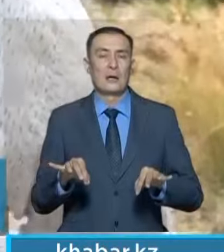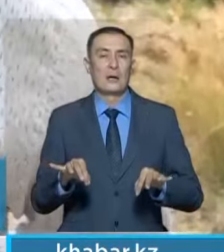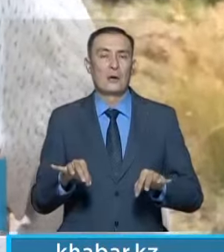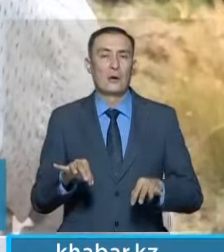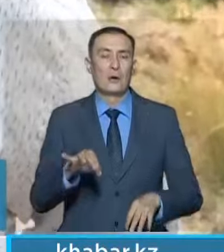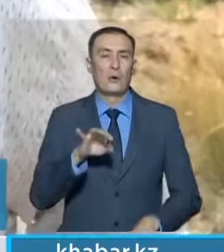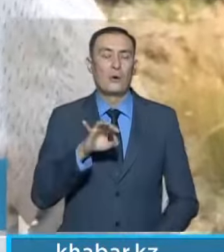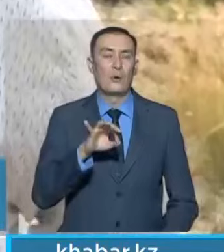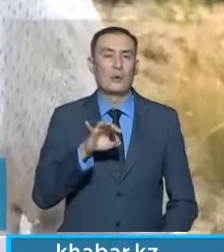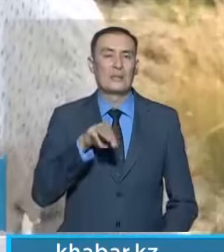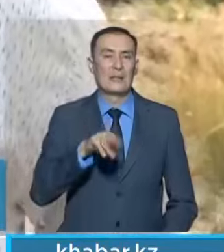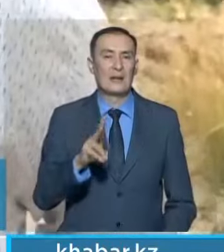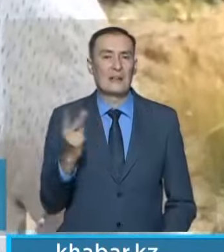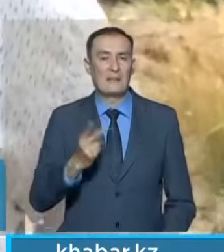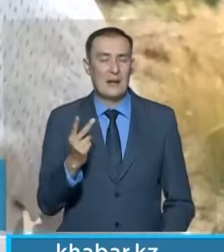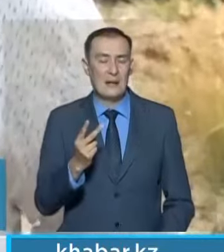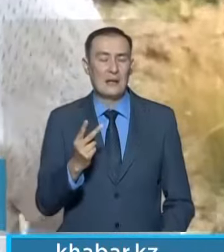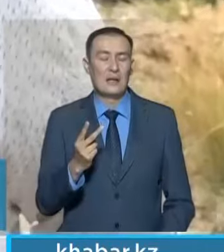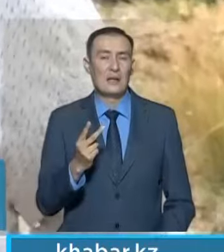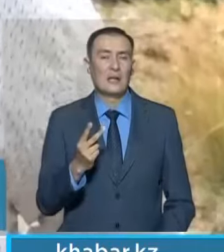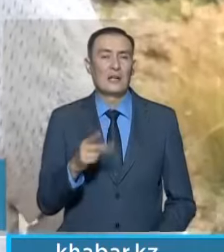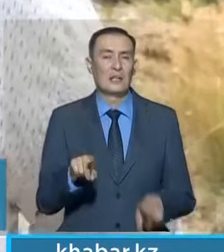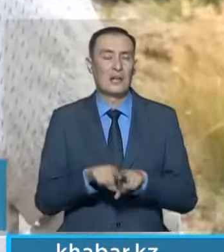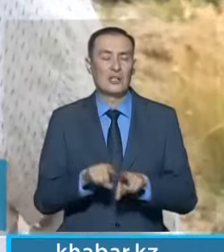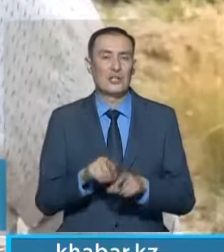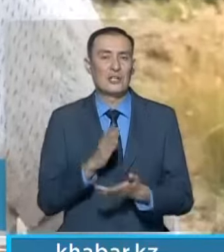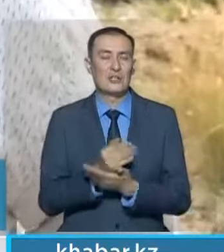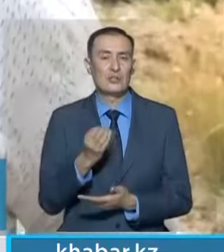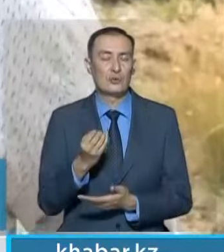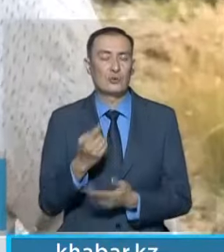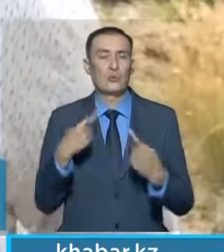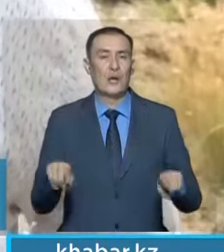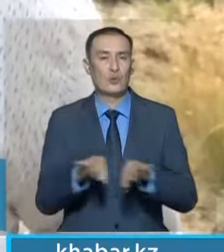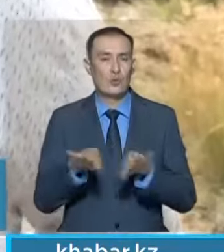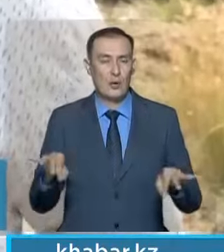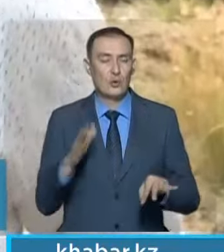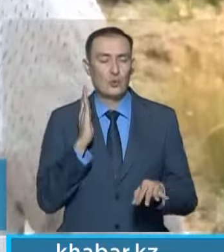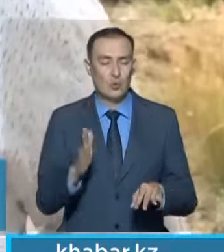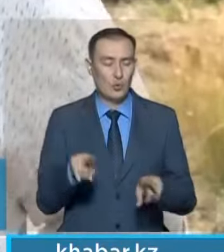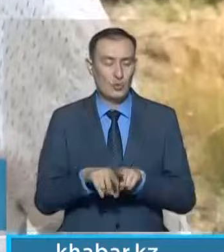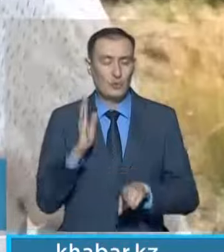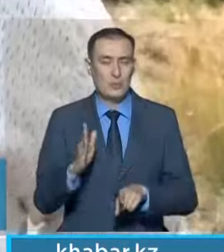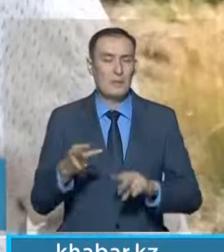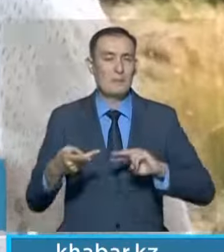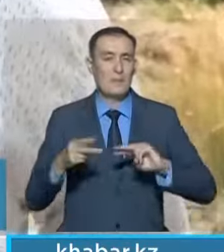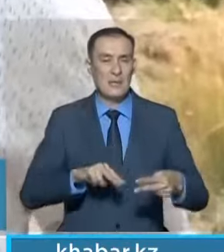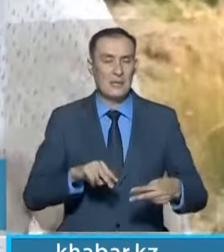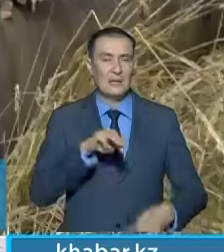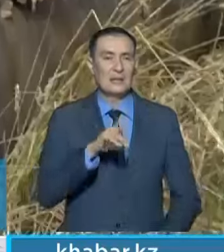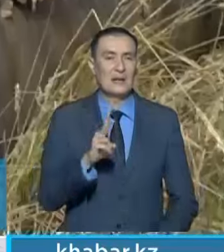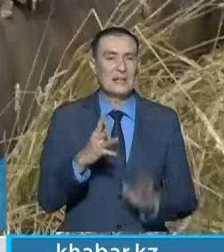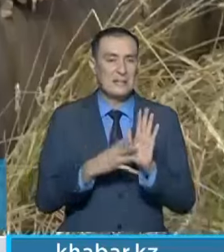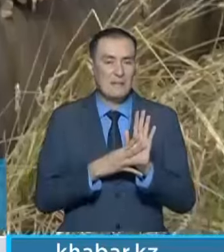от ТК-81, ТК-2. Потом внутрикварталка есть, которая тоже должна быть заменена. Это